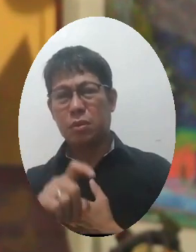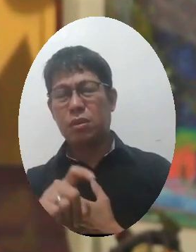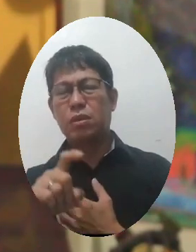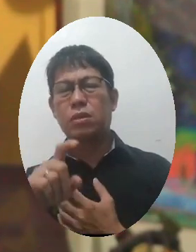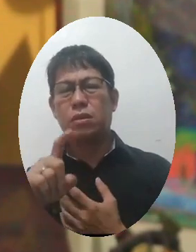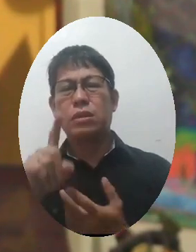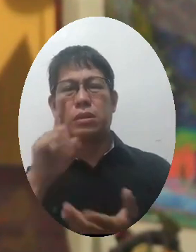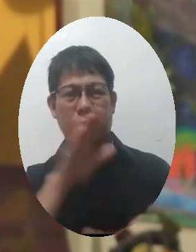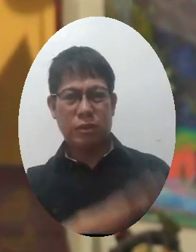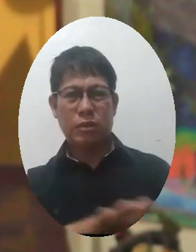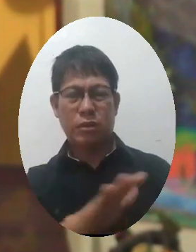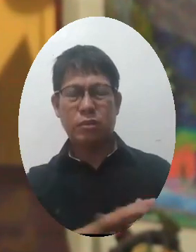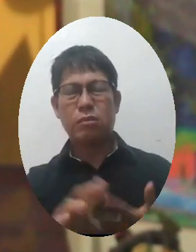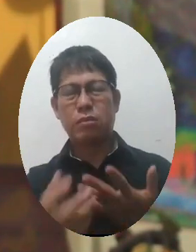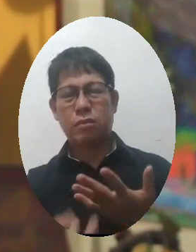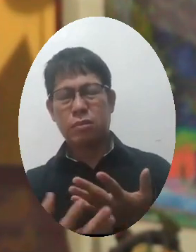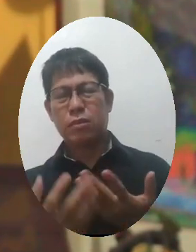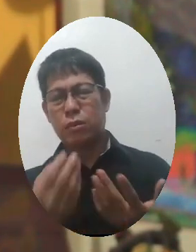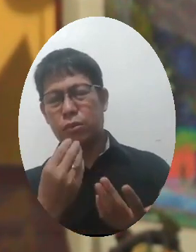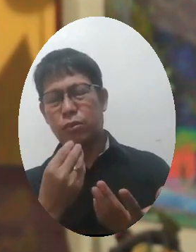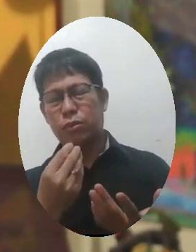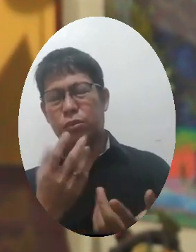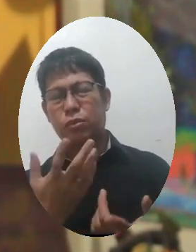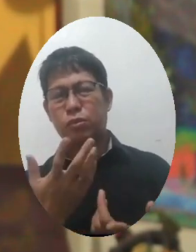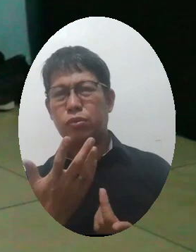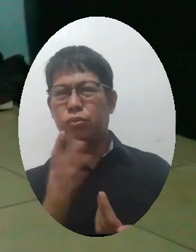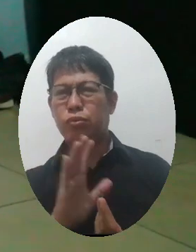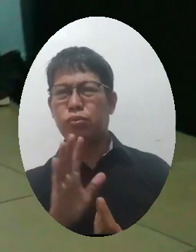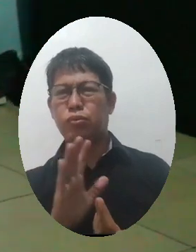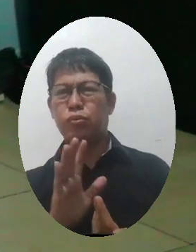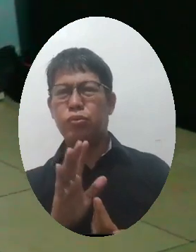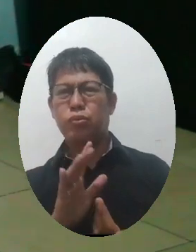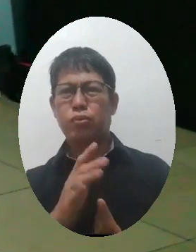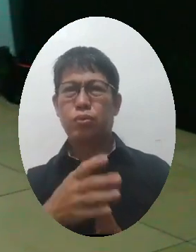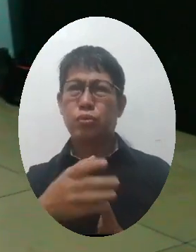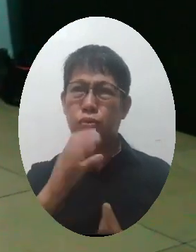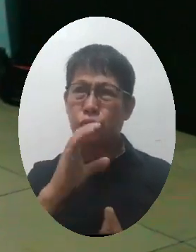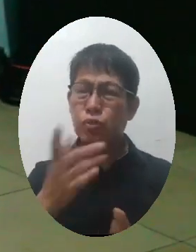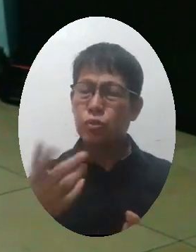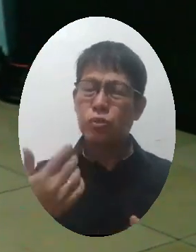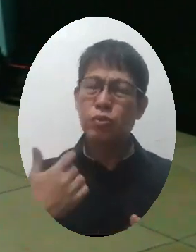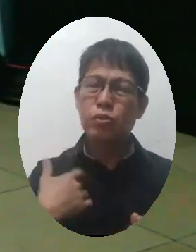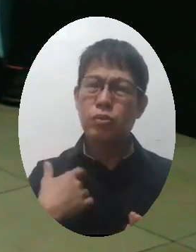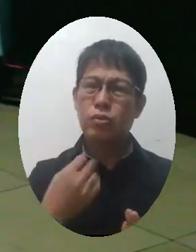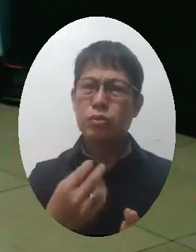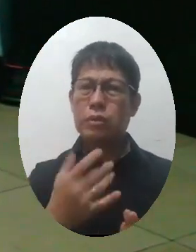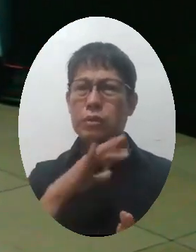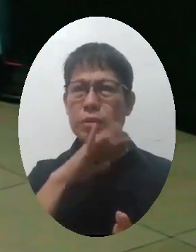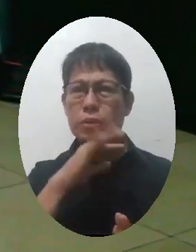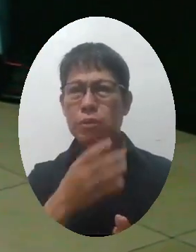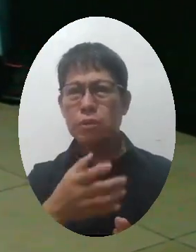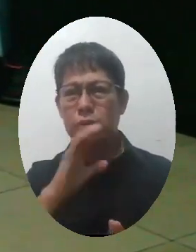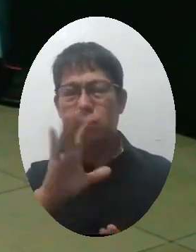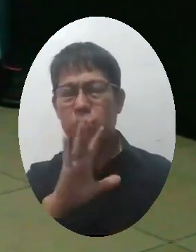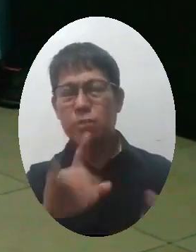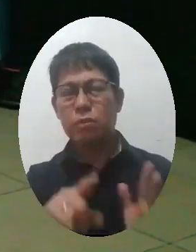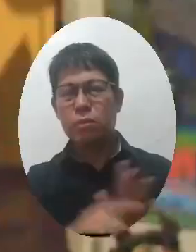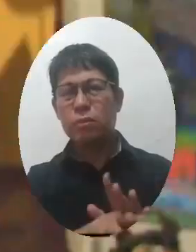na tama ang paghahanda at pagluluto ng pagkain. Iwasan din ang pag-inom ng tubig na maaaring